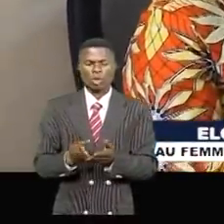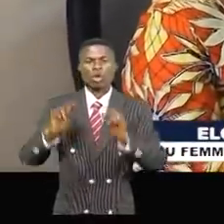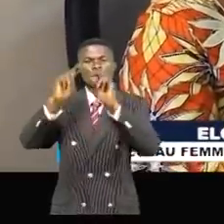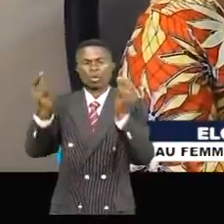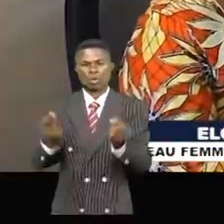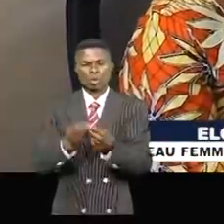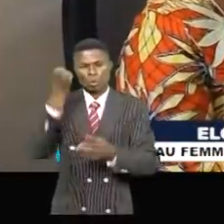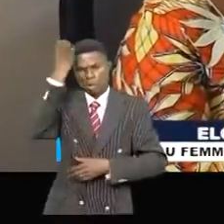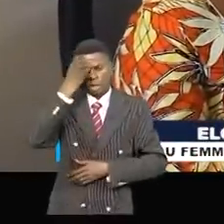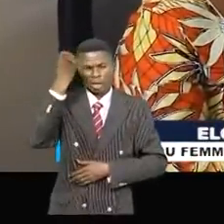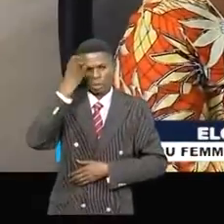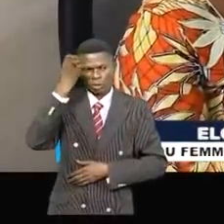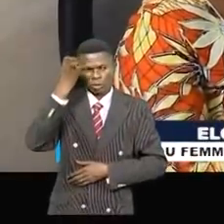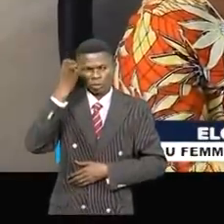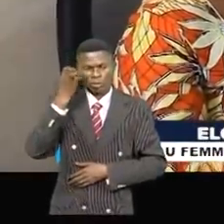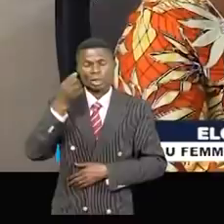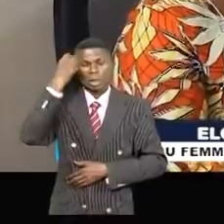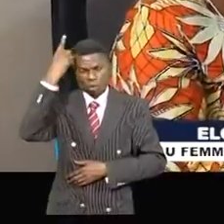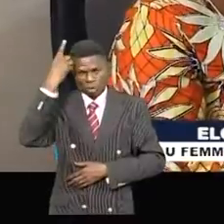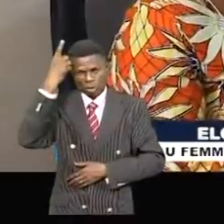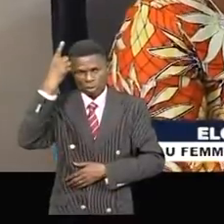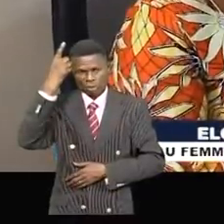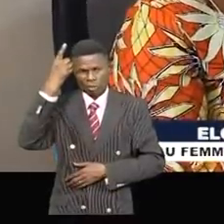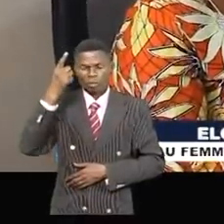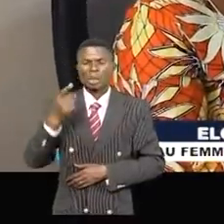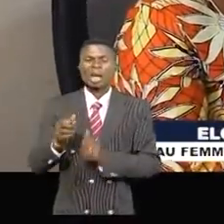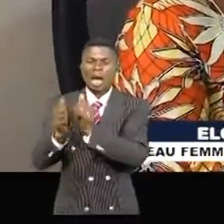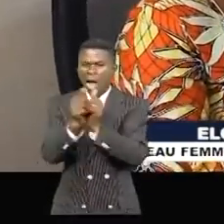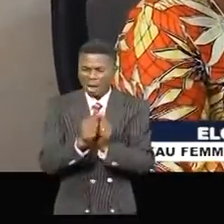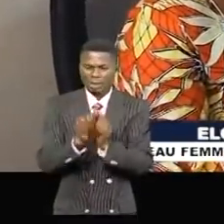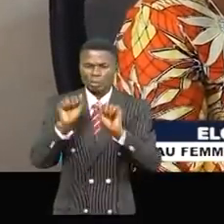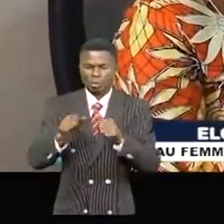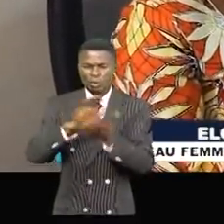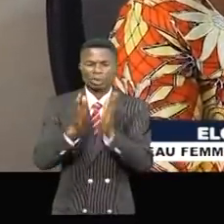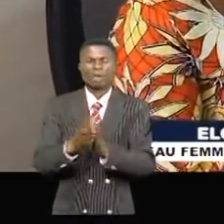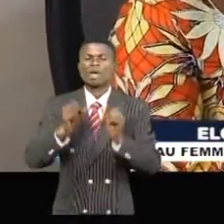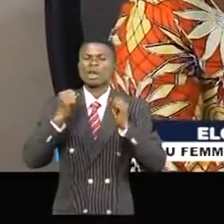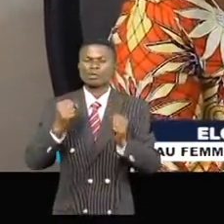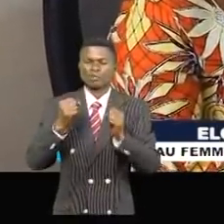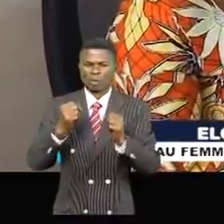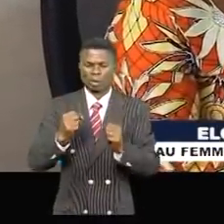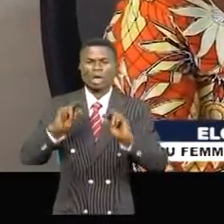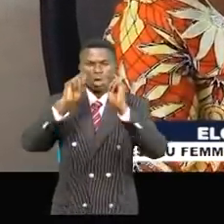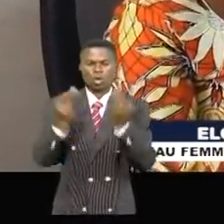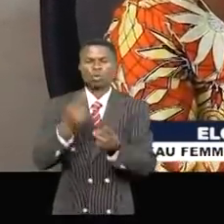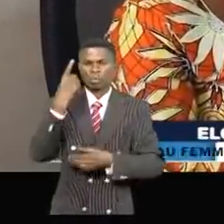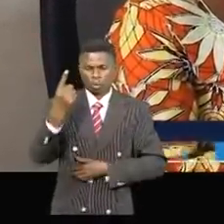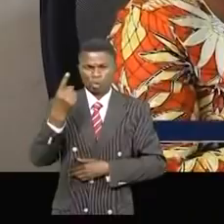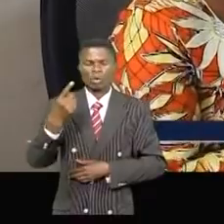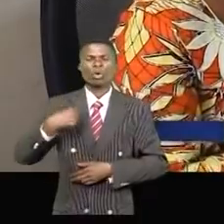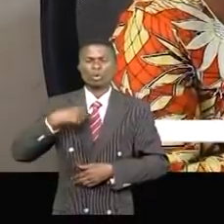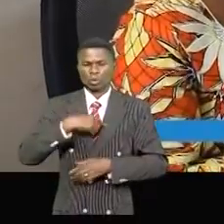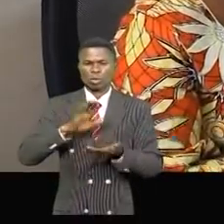de l'Europe qui ont compris que c'est ensemble que nous faisons une force, que c'est ensemble que nous